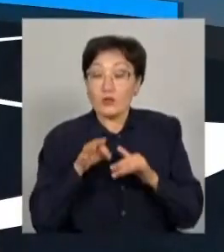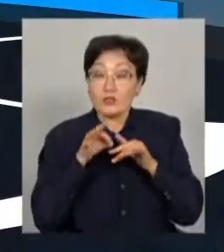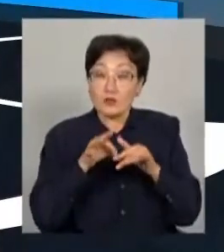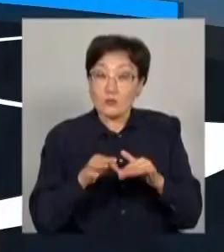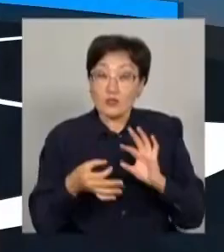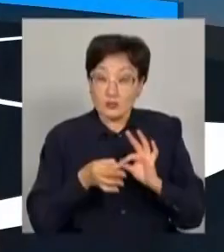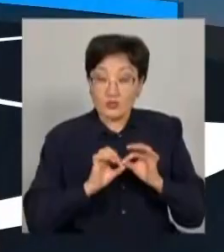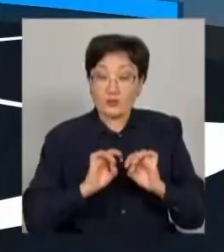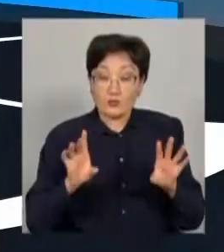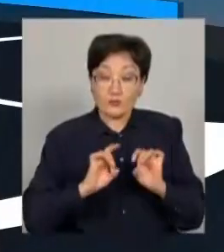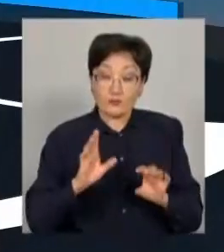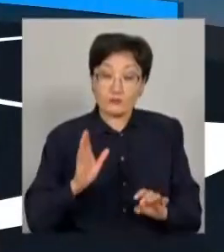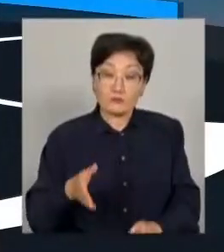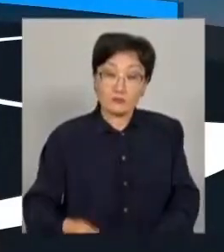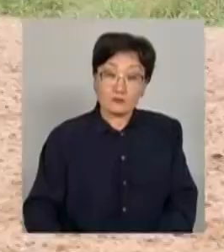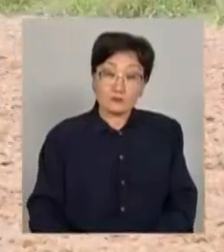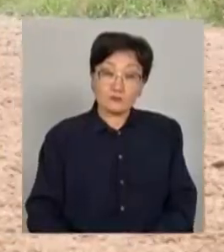жайлы толығырақ сюжетте.